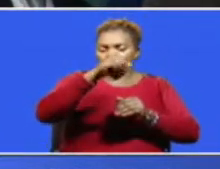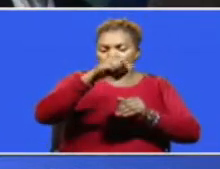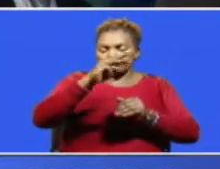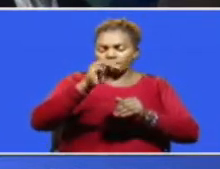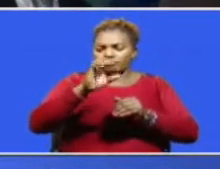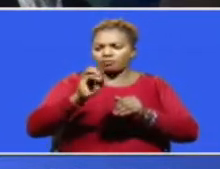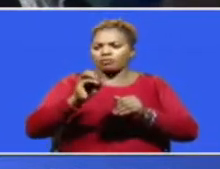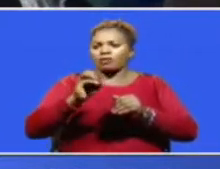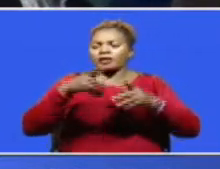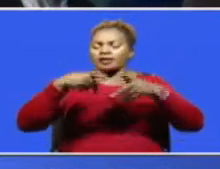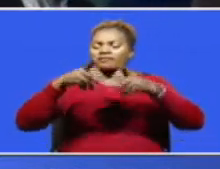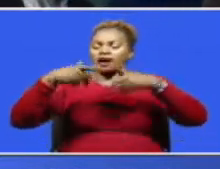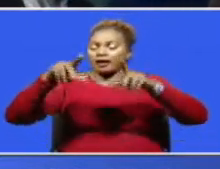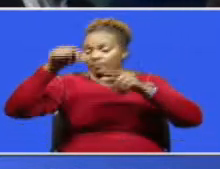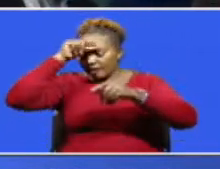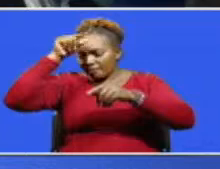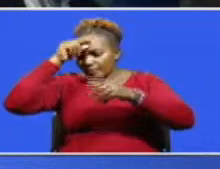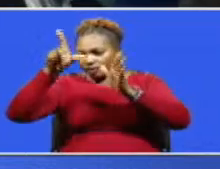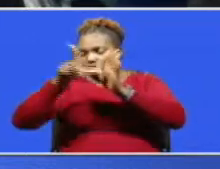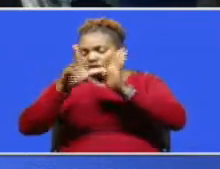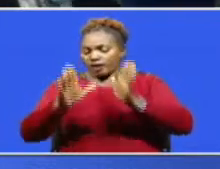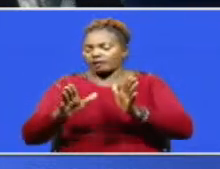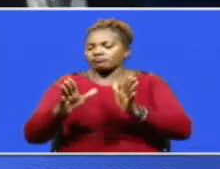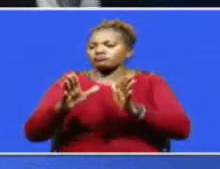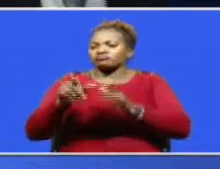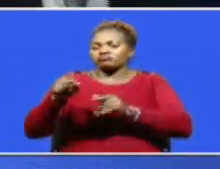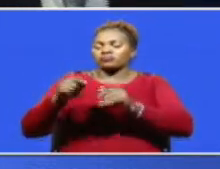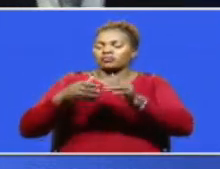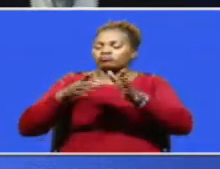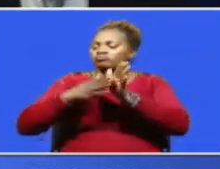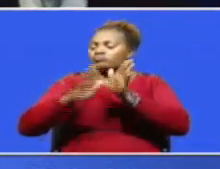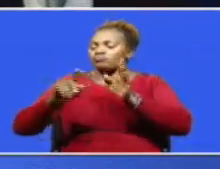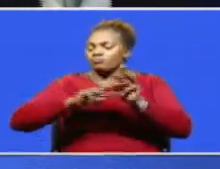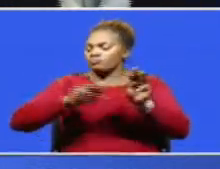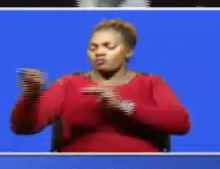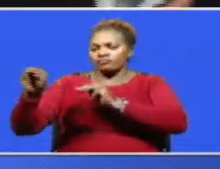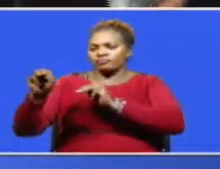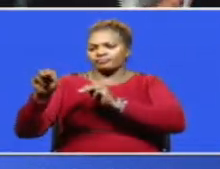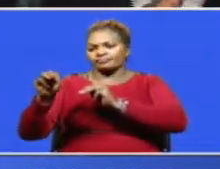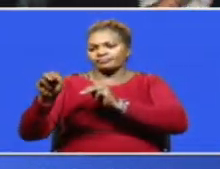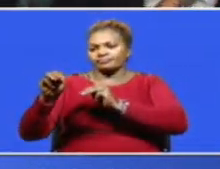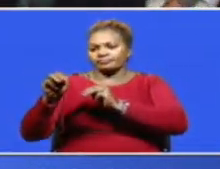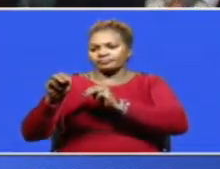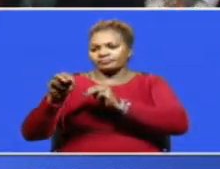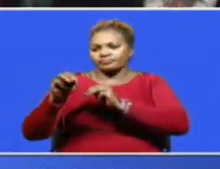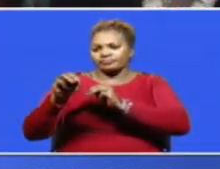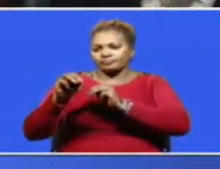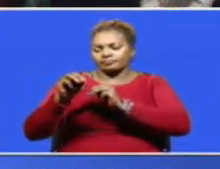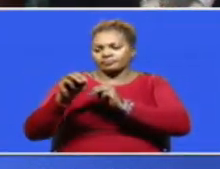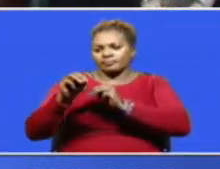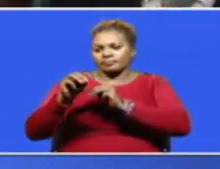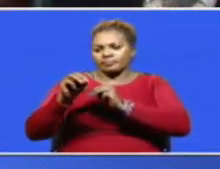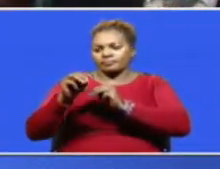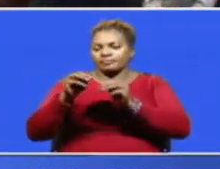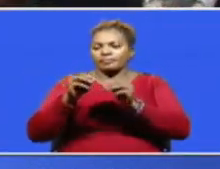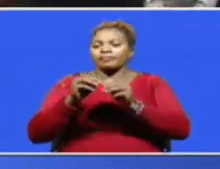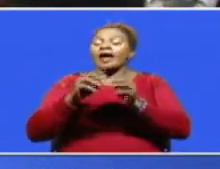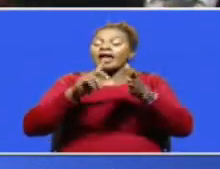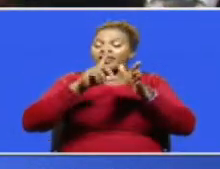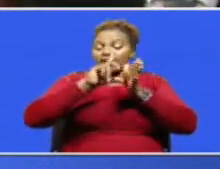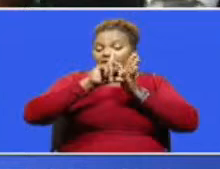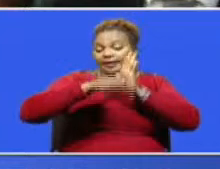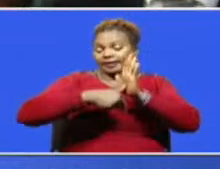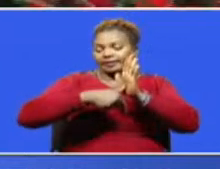akawapa ruhusa mawakili wa serikali kuondoka. It is only for us, or it applies to everybody on board. Na